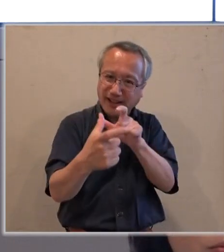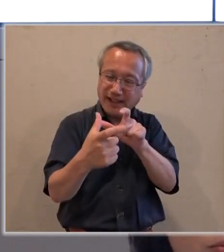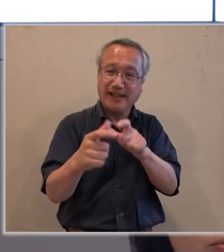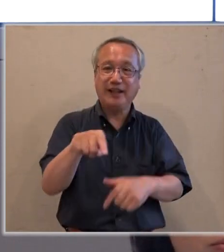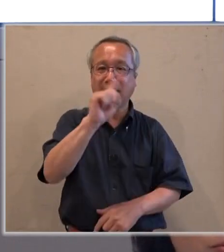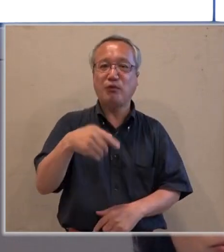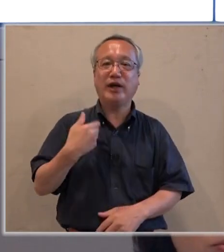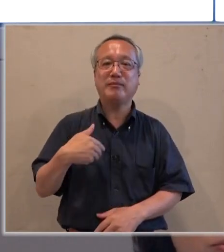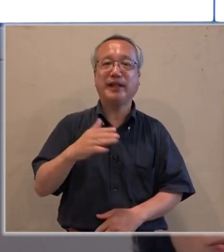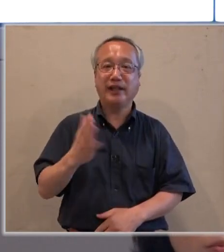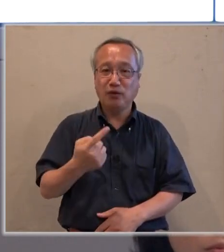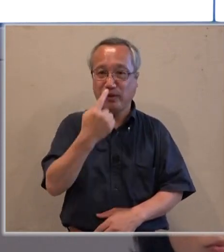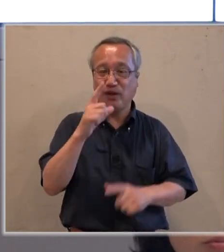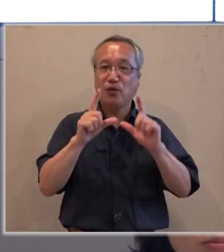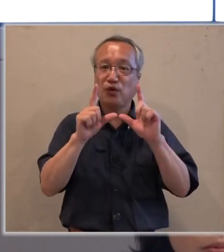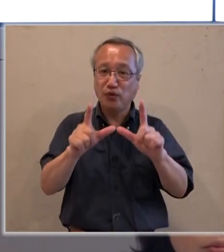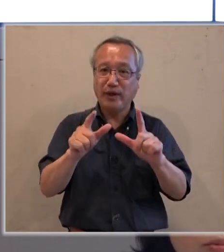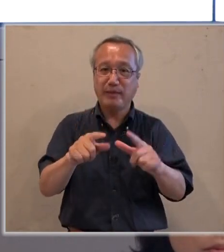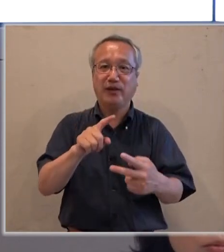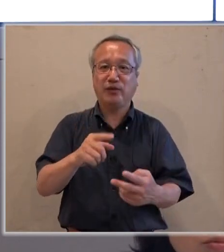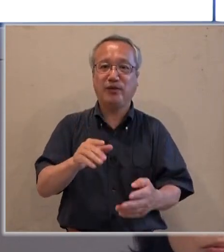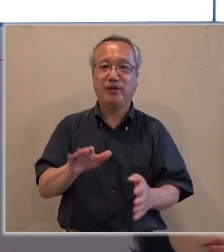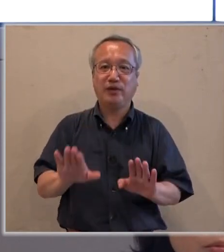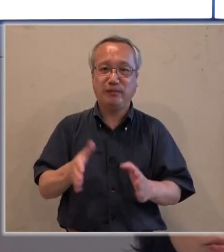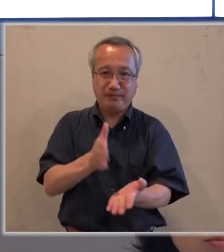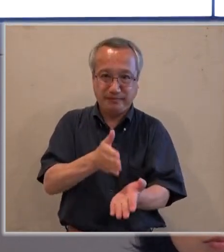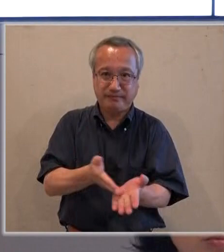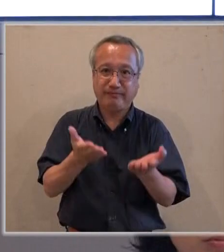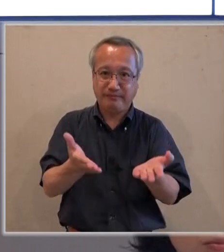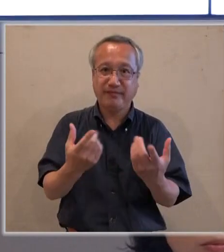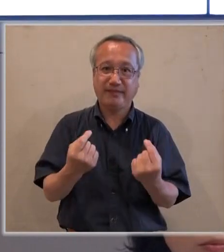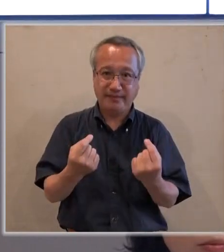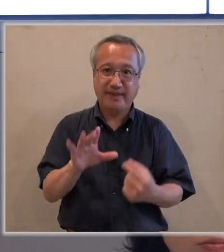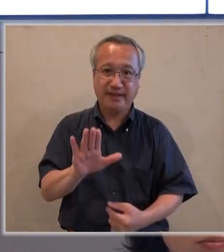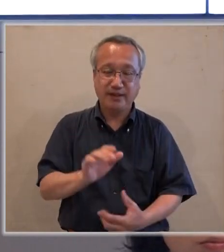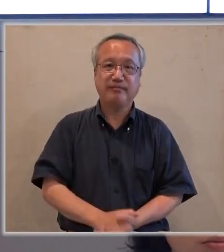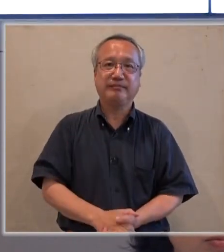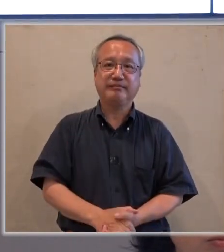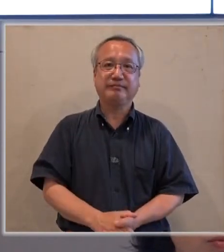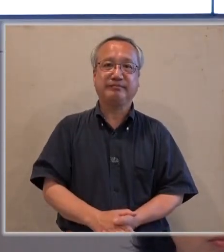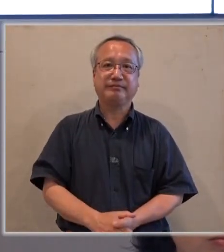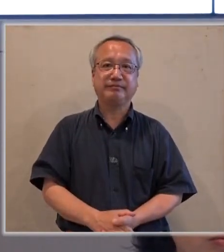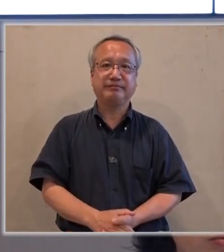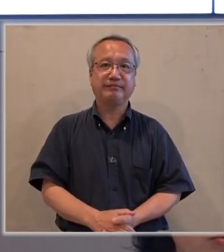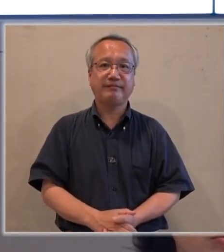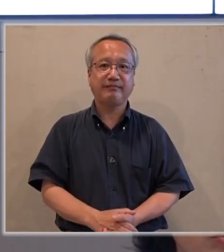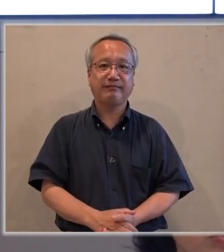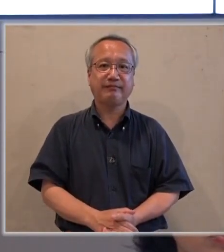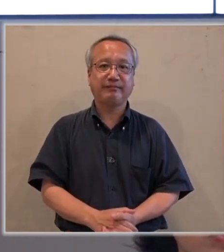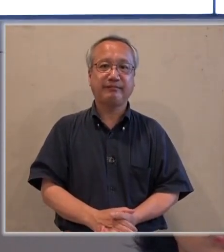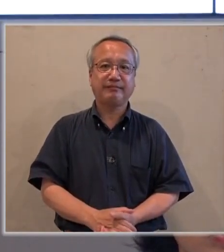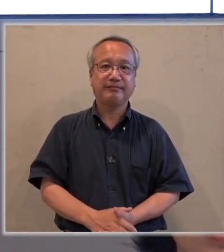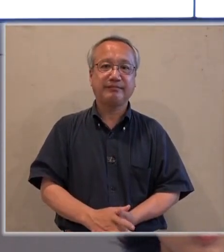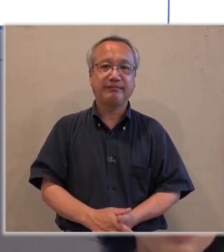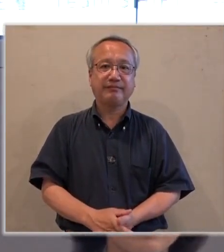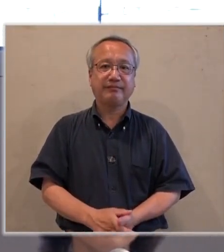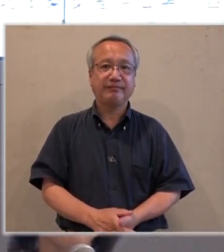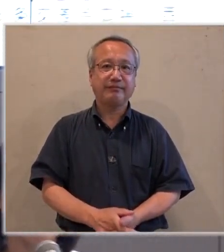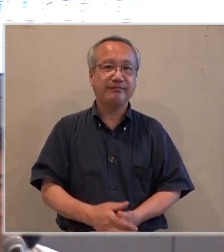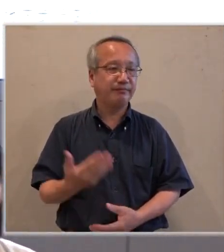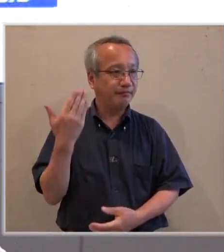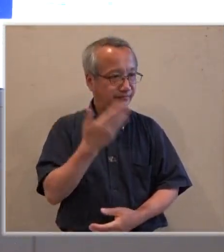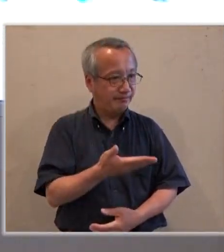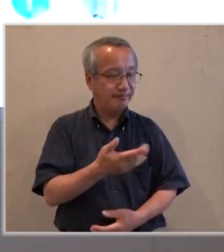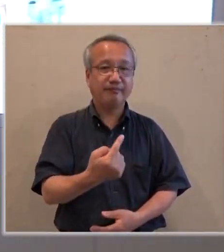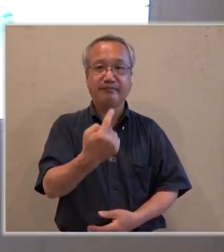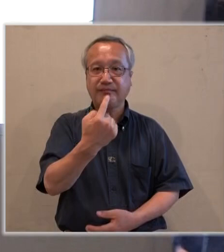ど、僕の答えは今こういう形ですね。 そうですね、で私が思う